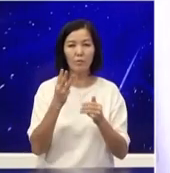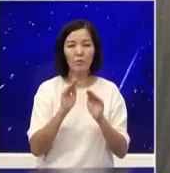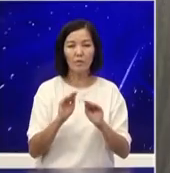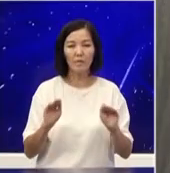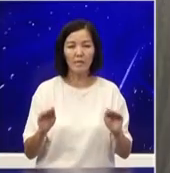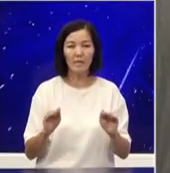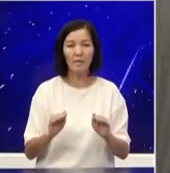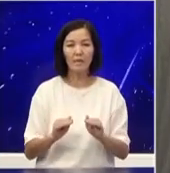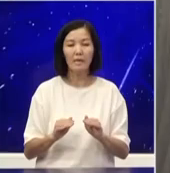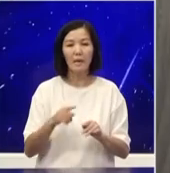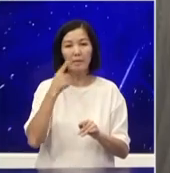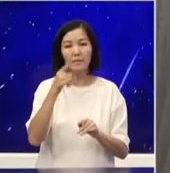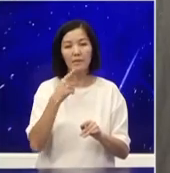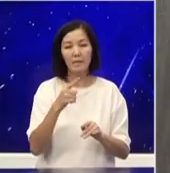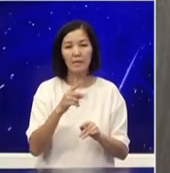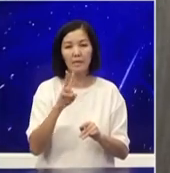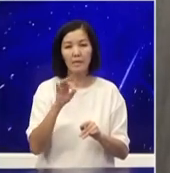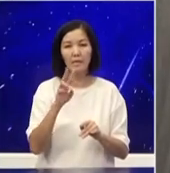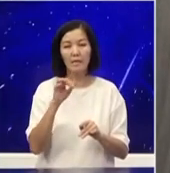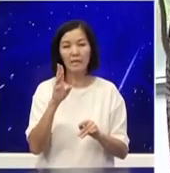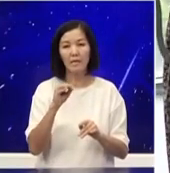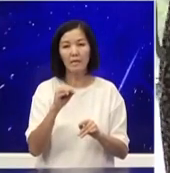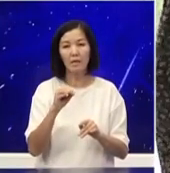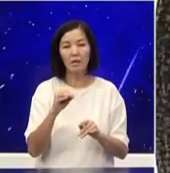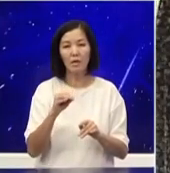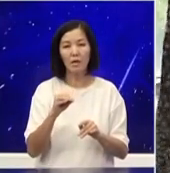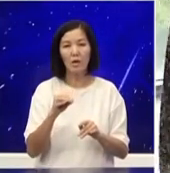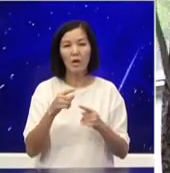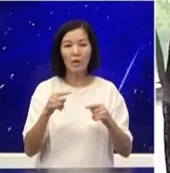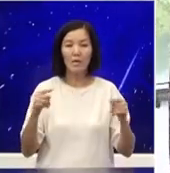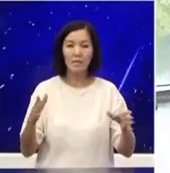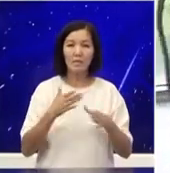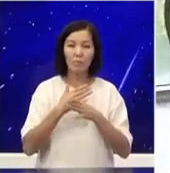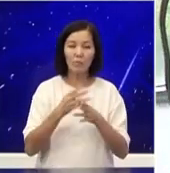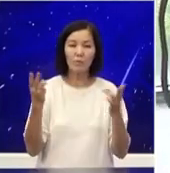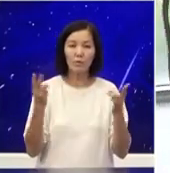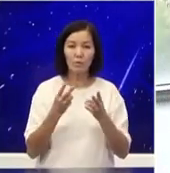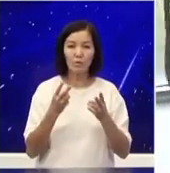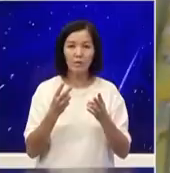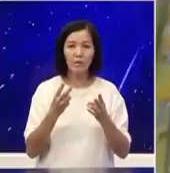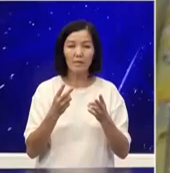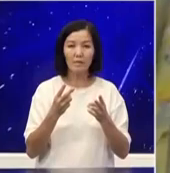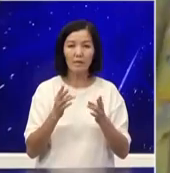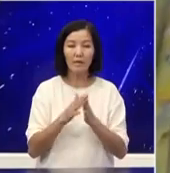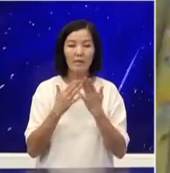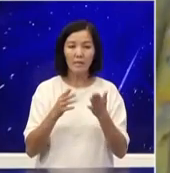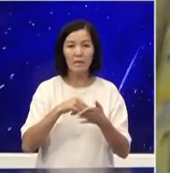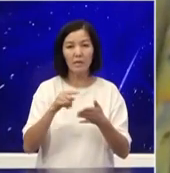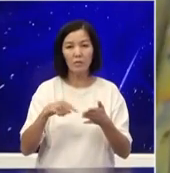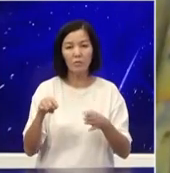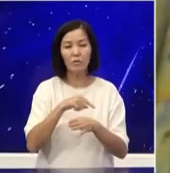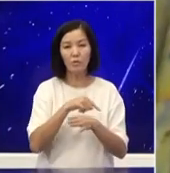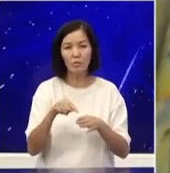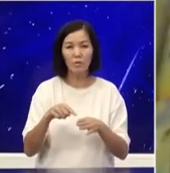3 детей. По словам Никиты Шведина, для их организации важна любая помощь от граждан. На данный момент они с радостью примут тетради, ручки, линейки,